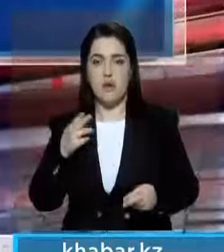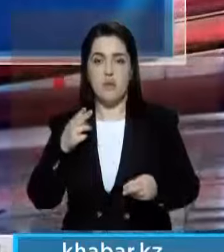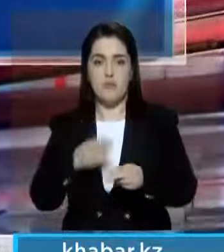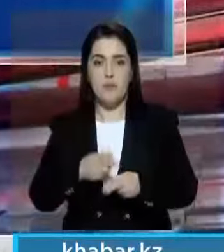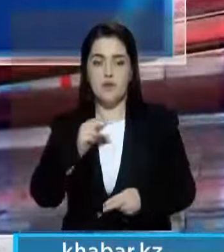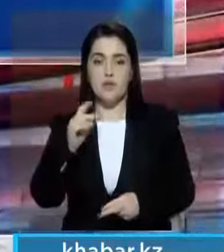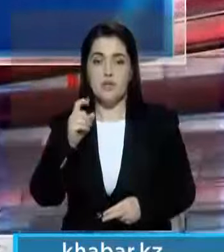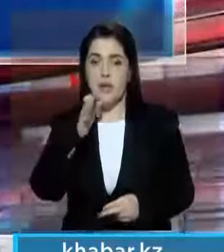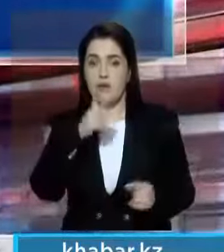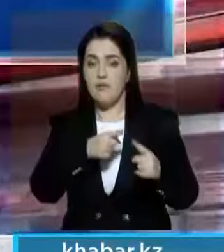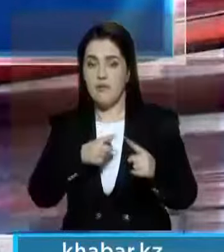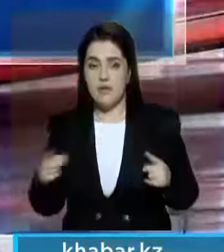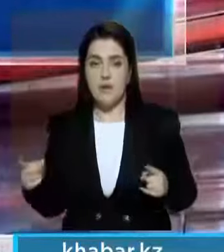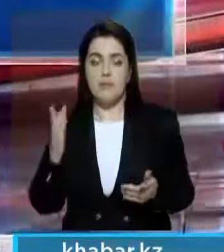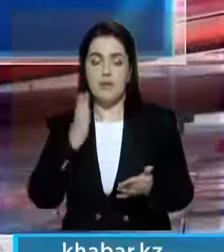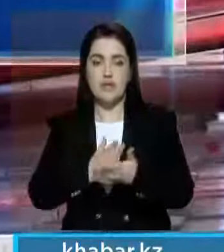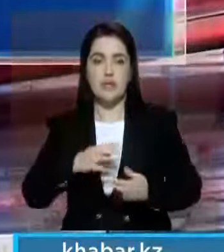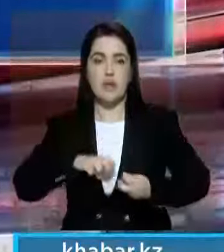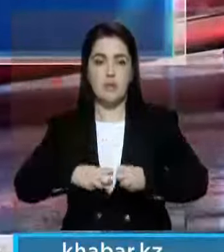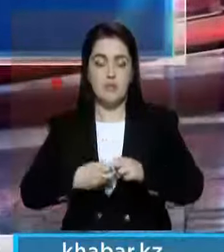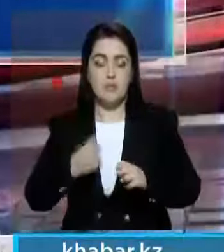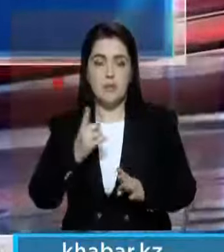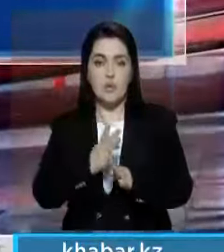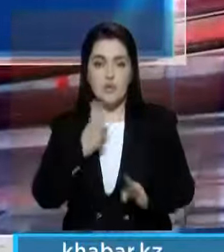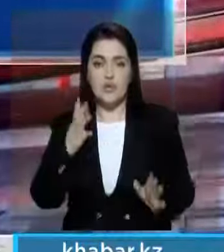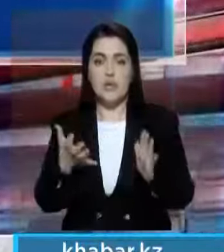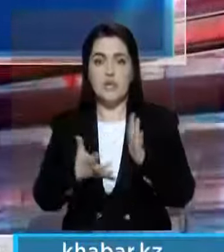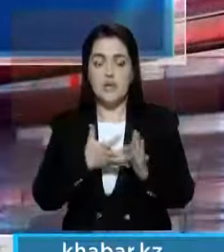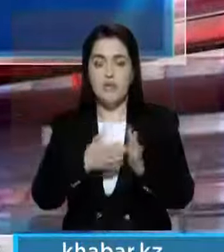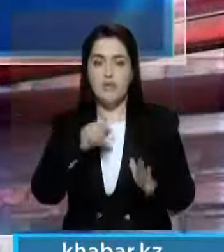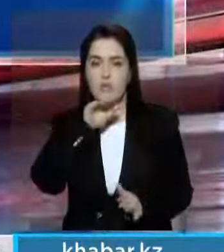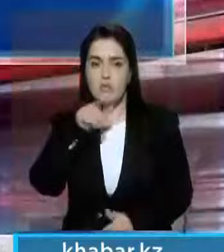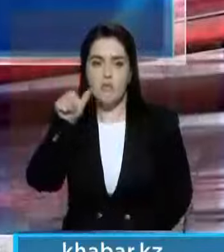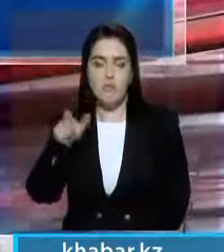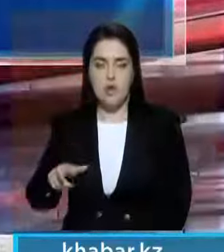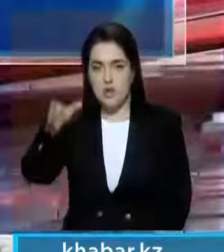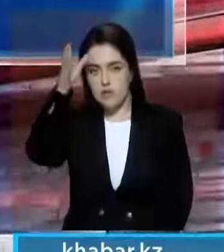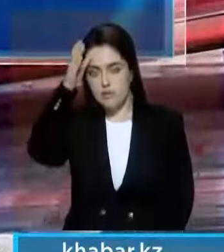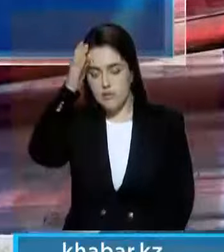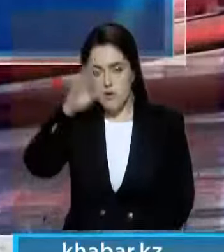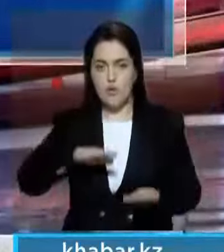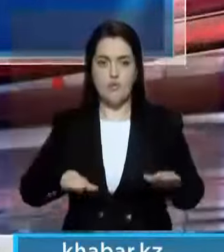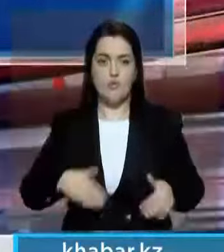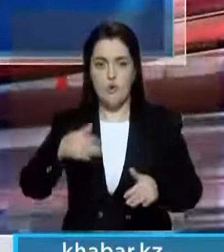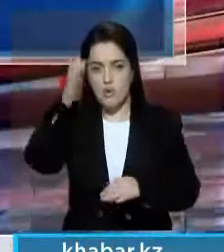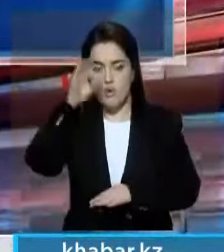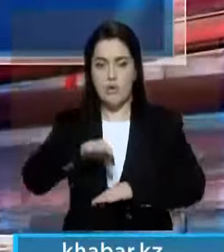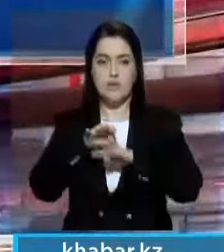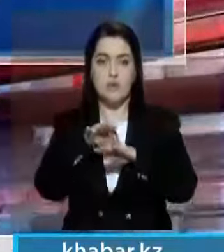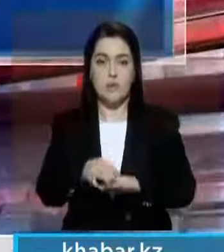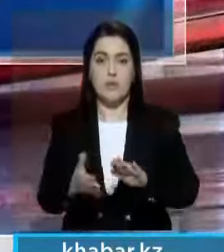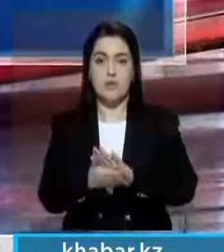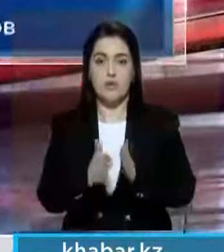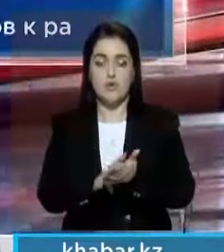ситуаций за многие годы накопился ряд системных проблем в первую очередь это нехватка квалифицированных кадров и отсутствие должного научного сопровождения ситуация